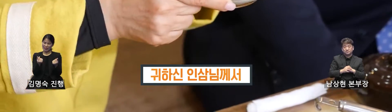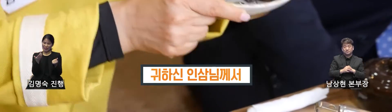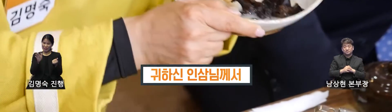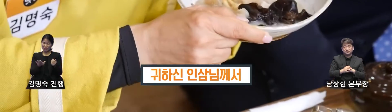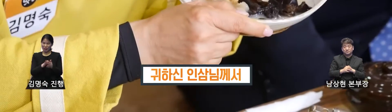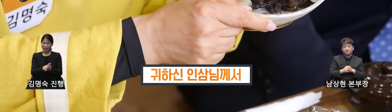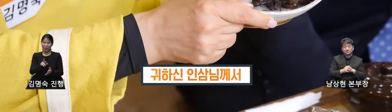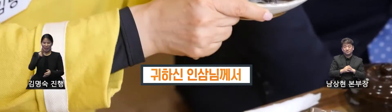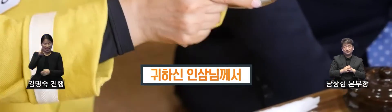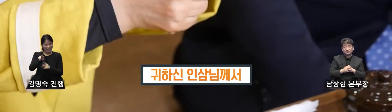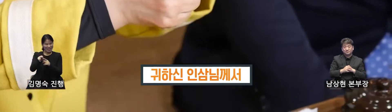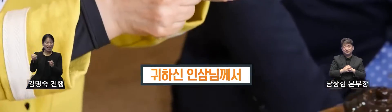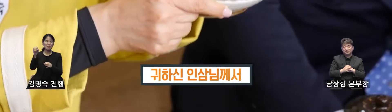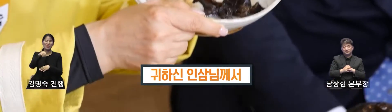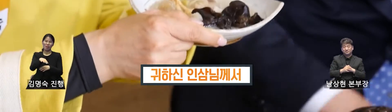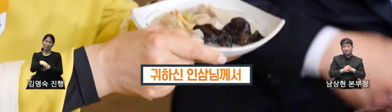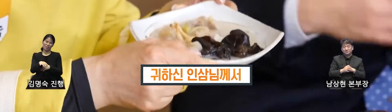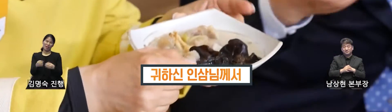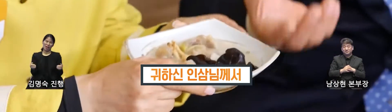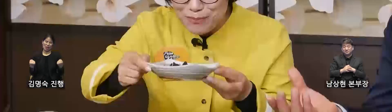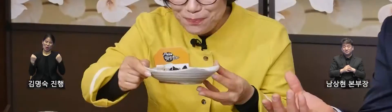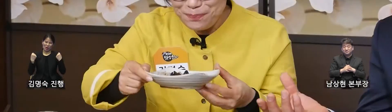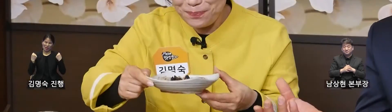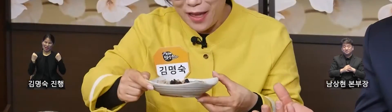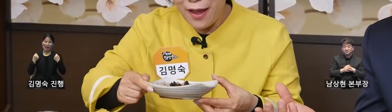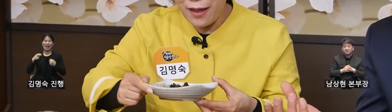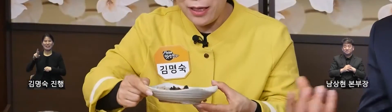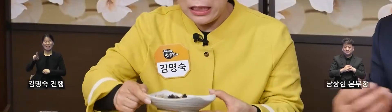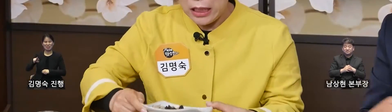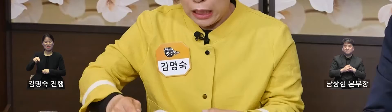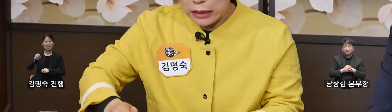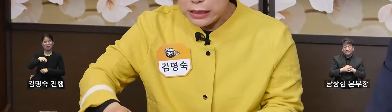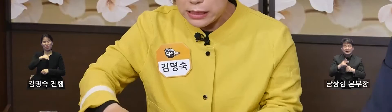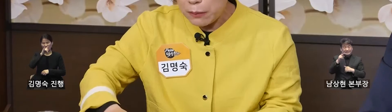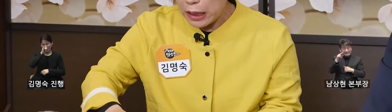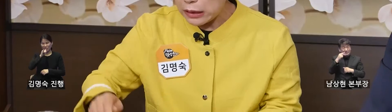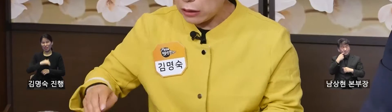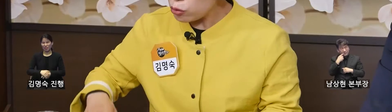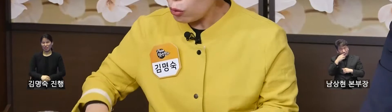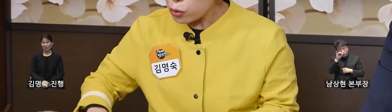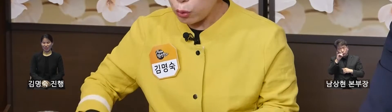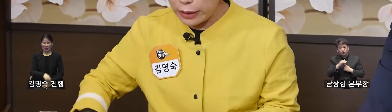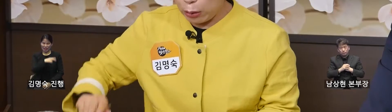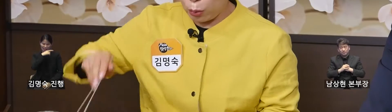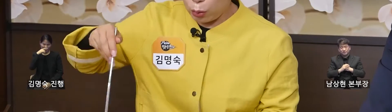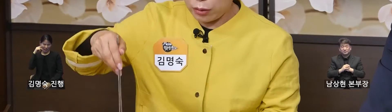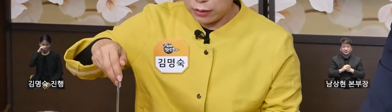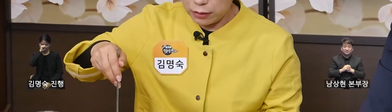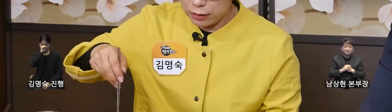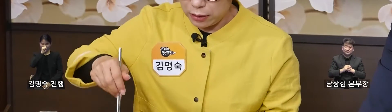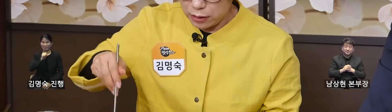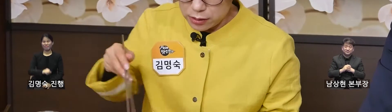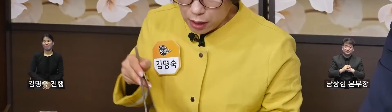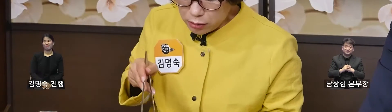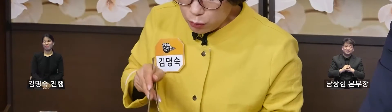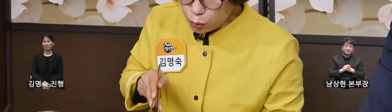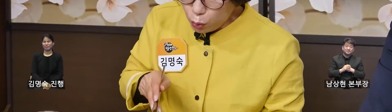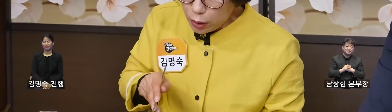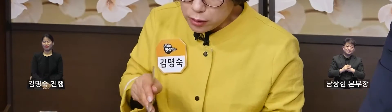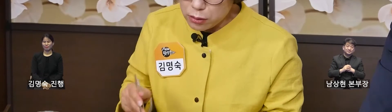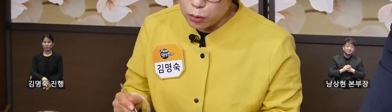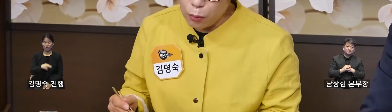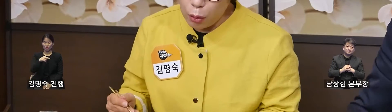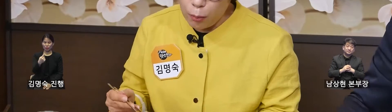여기 인삼이 들어갔잖아요. 건강한 인삼. 쌉쌀한 맛도 나고. 네. 아, 인삼 향이 아주 너무 좋네요. 예. 자,